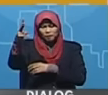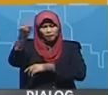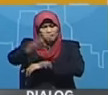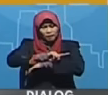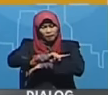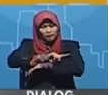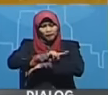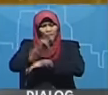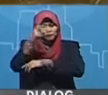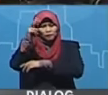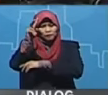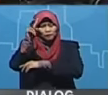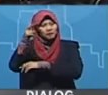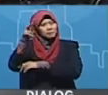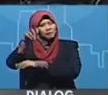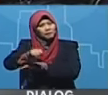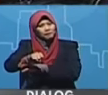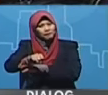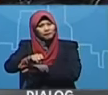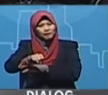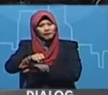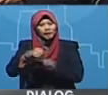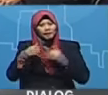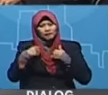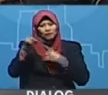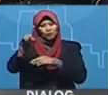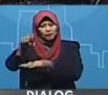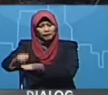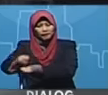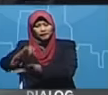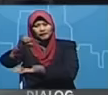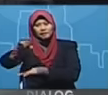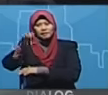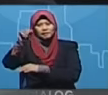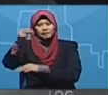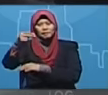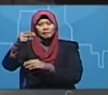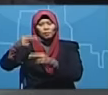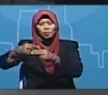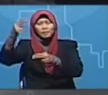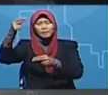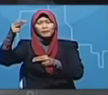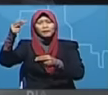Mekah dan Madinah dan setengah itu ada pula duduk satu malam di Jeddah dengan package hotel,